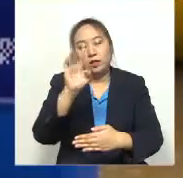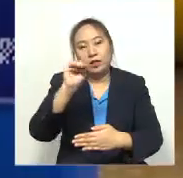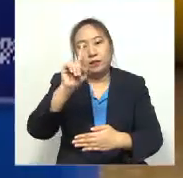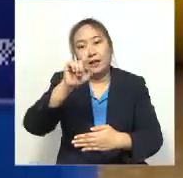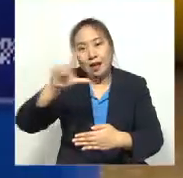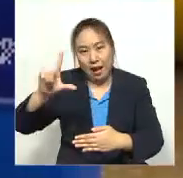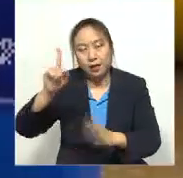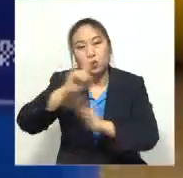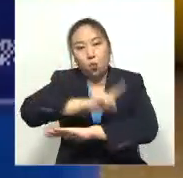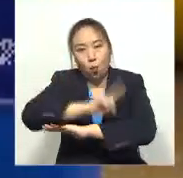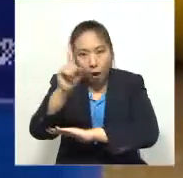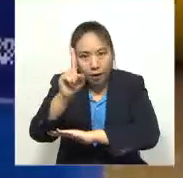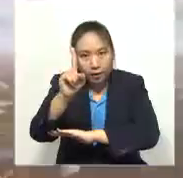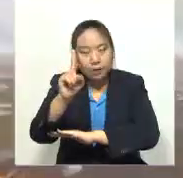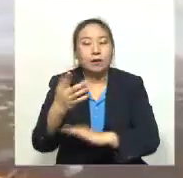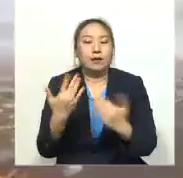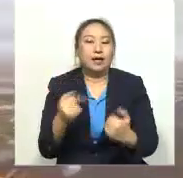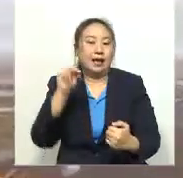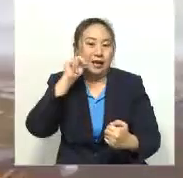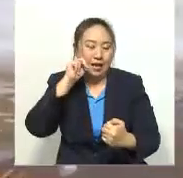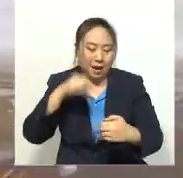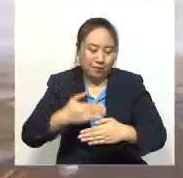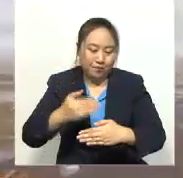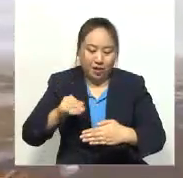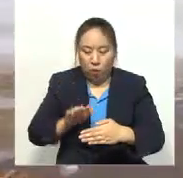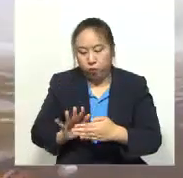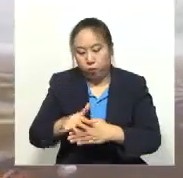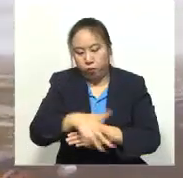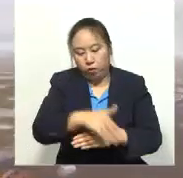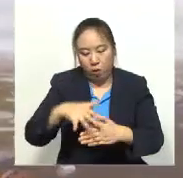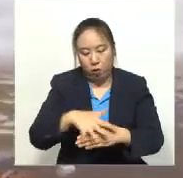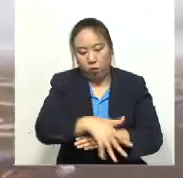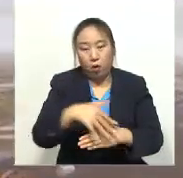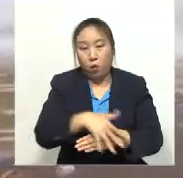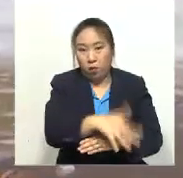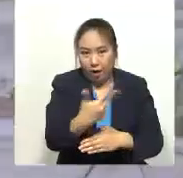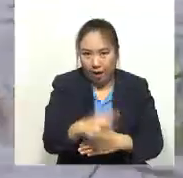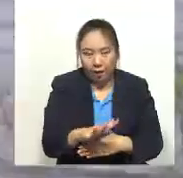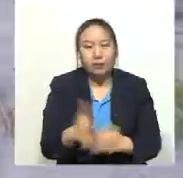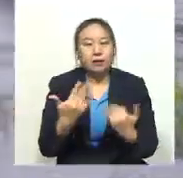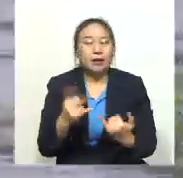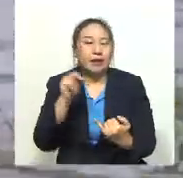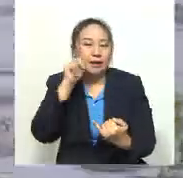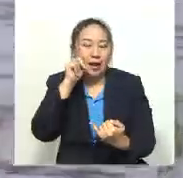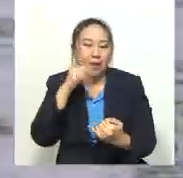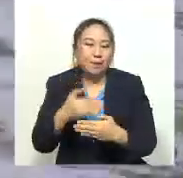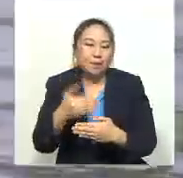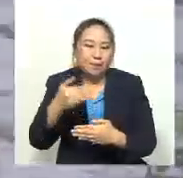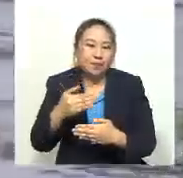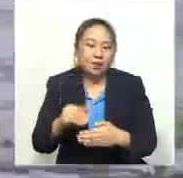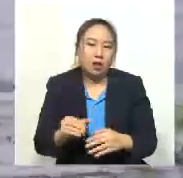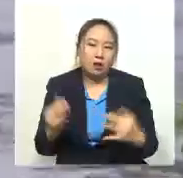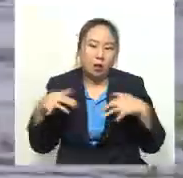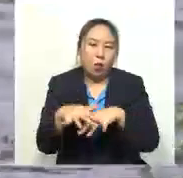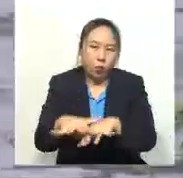าศก์เมตรต่อวันซึ่งหลังจากที่น้ำล้นสปินเวย์แล้วอัตราการระบายน้ำสูงสุดของอาคารระบายน้ำล้นฉุกเฉินจะสูงถึ